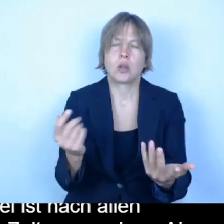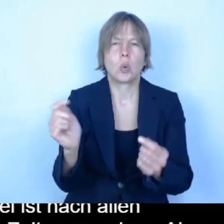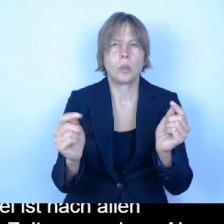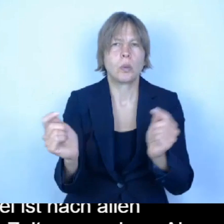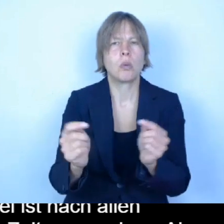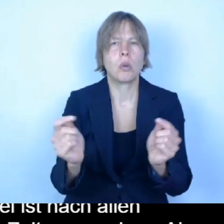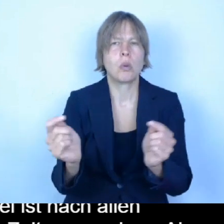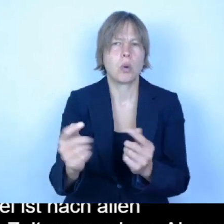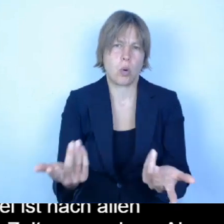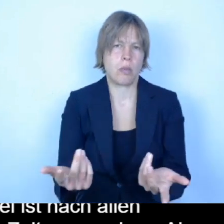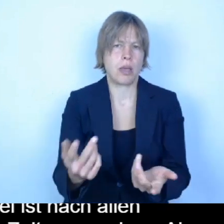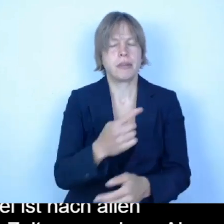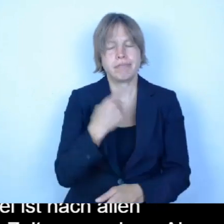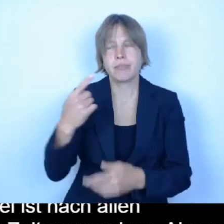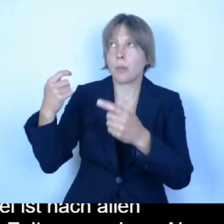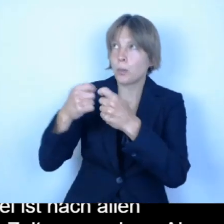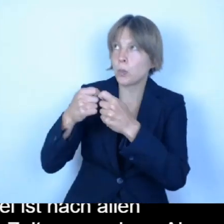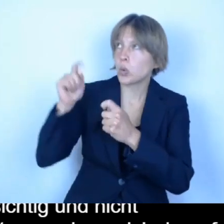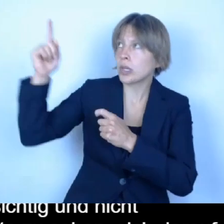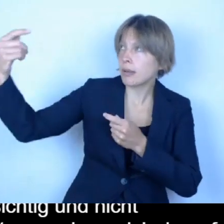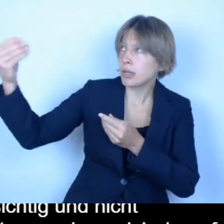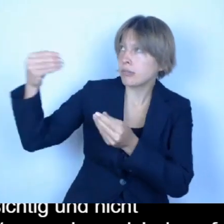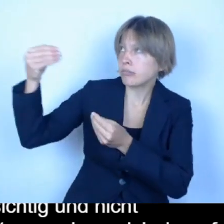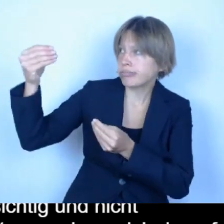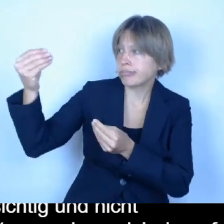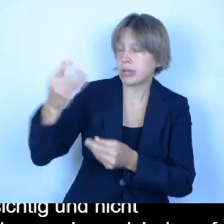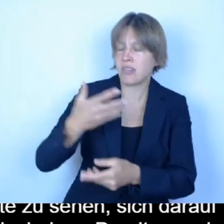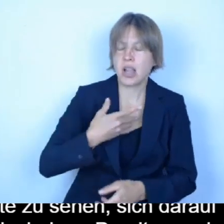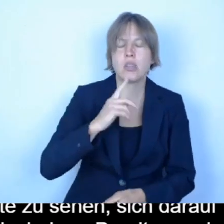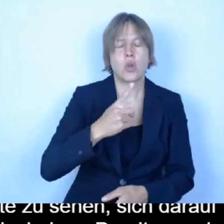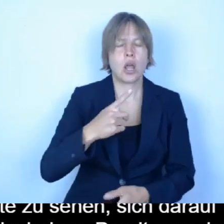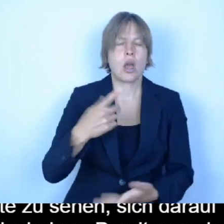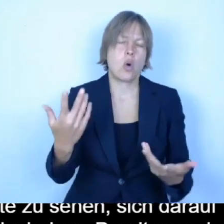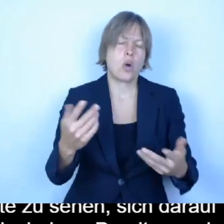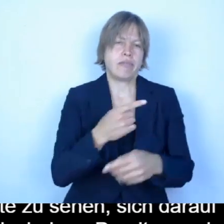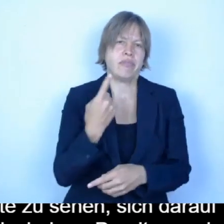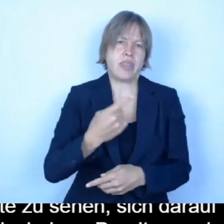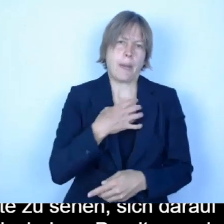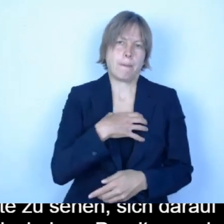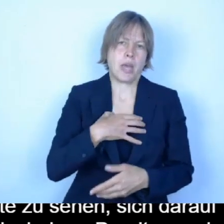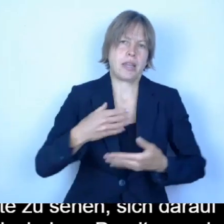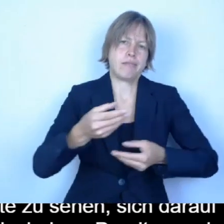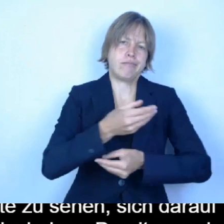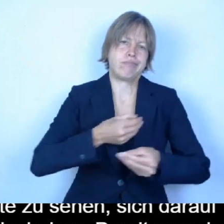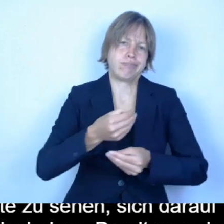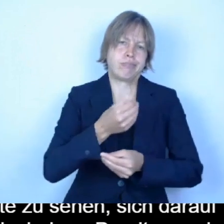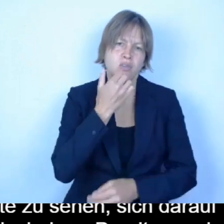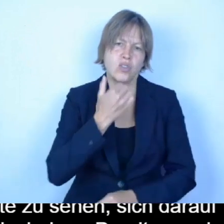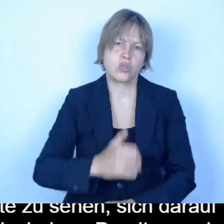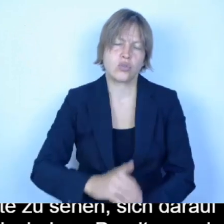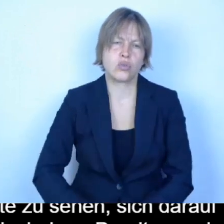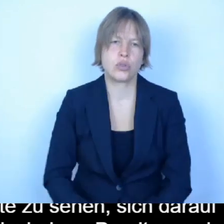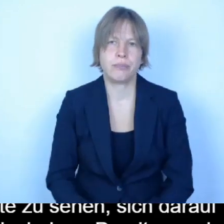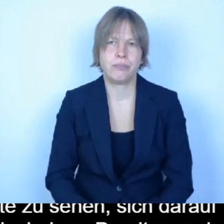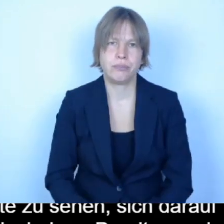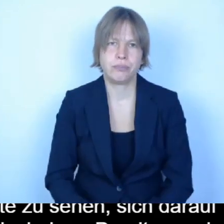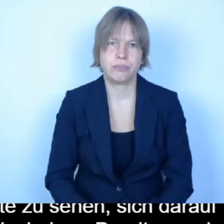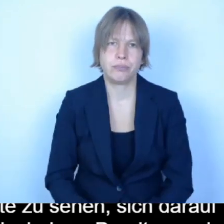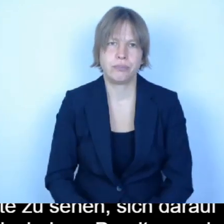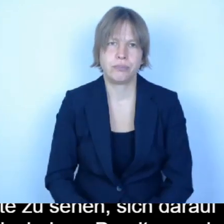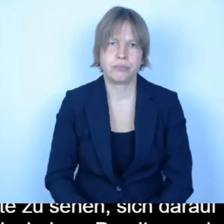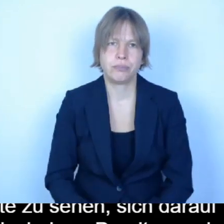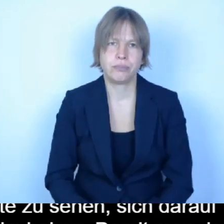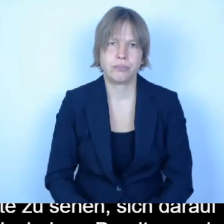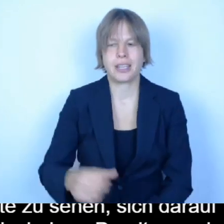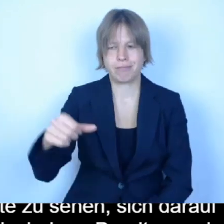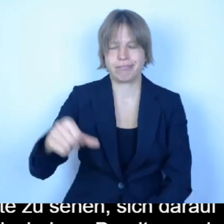werden. Robert Braunmüller, Abendzeitung München. Also im Veranstalterbereich hören wir immer Kritik